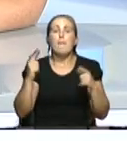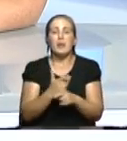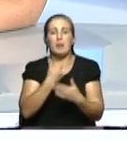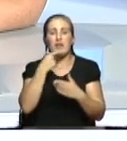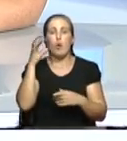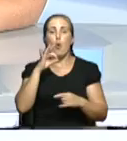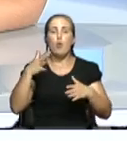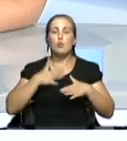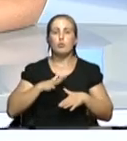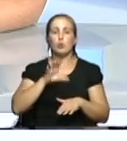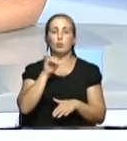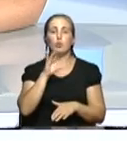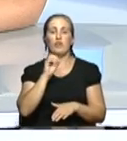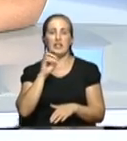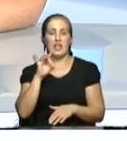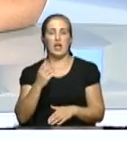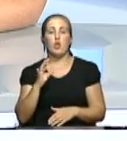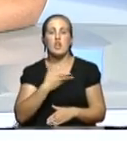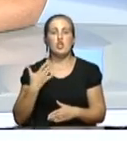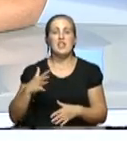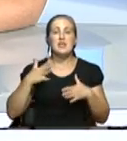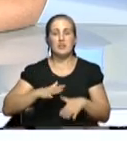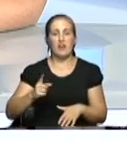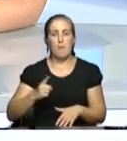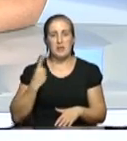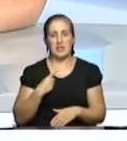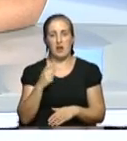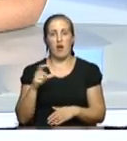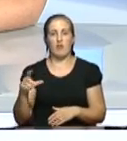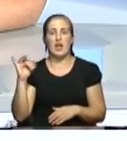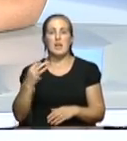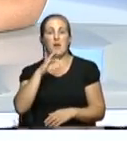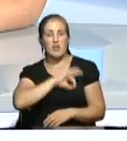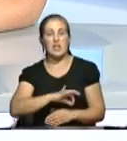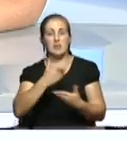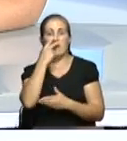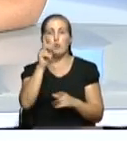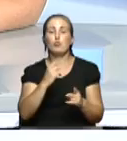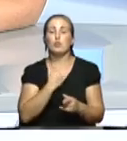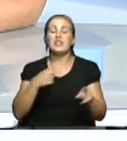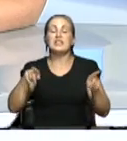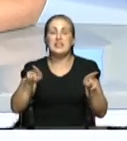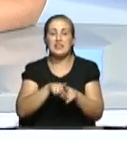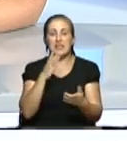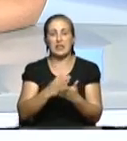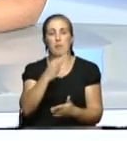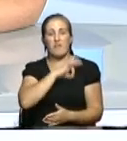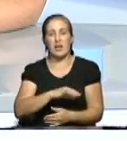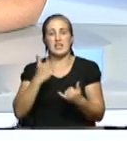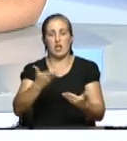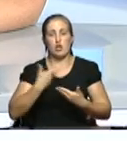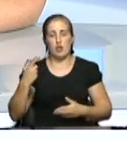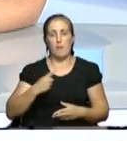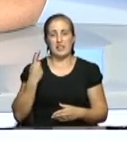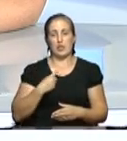крымском сувенире нашего наши крымских мастерах и преференции мы сегодня видим что у нас есть такие преференции для наших мастеров это